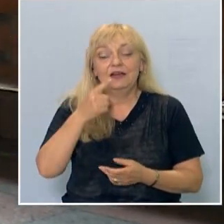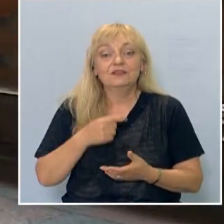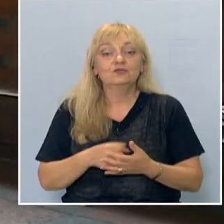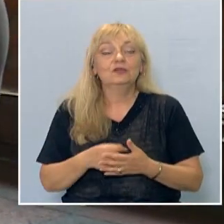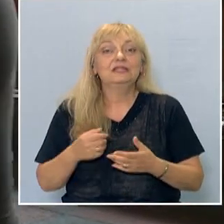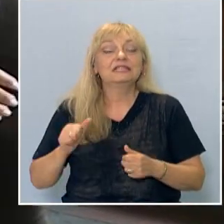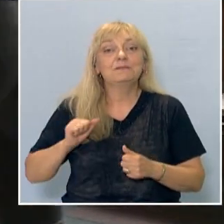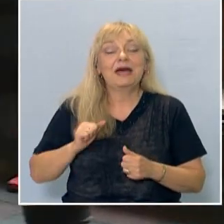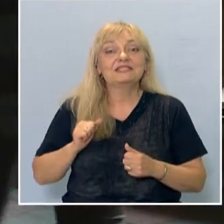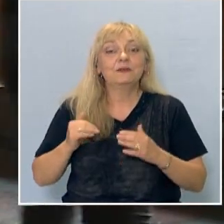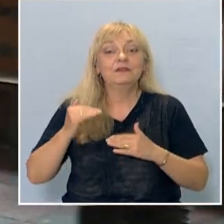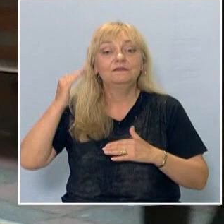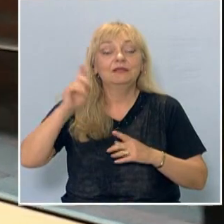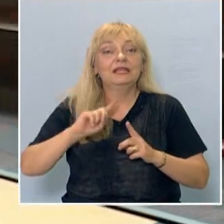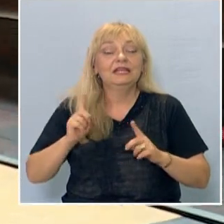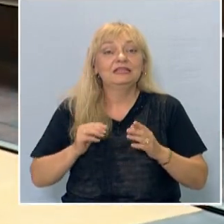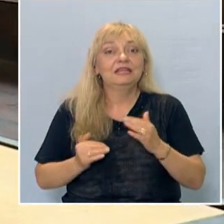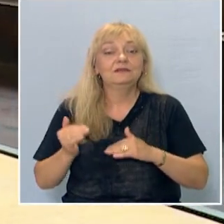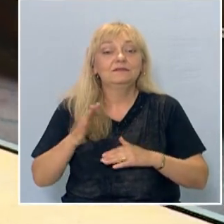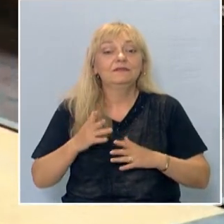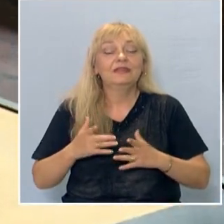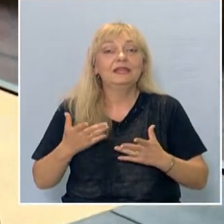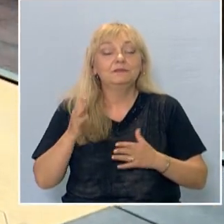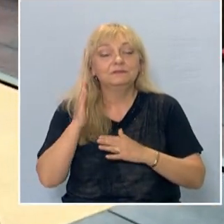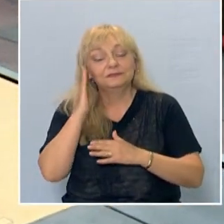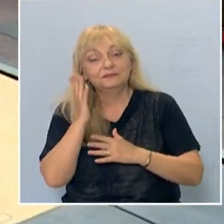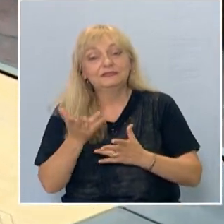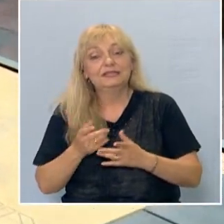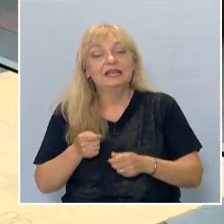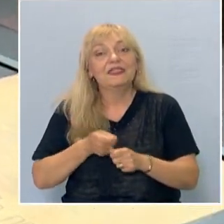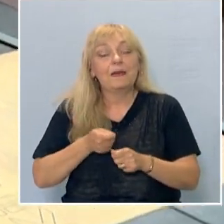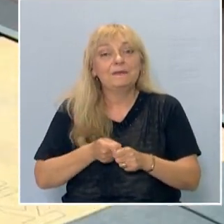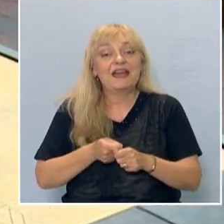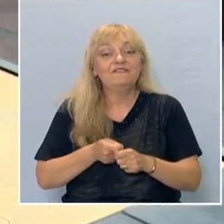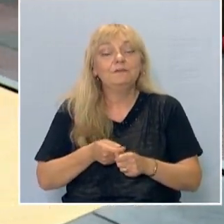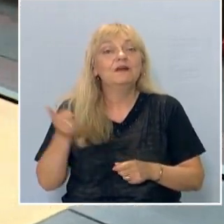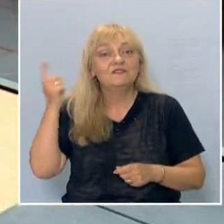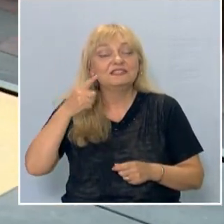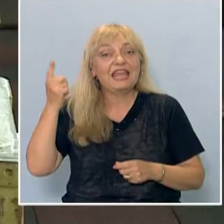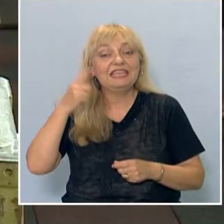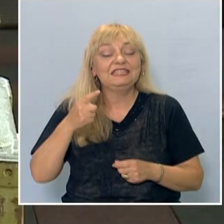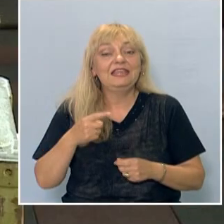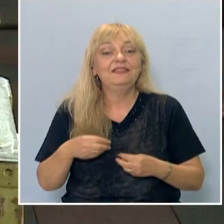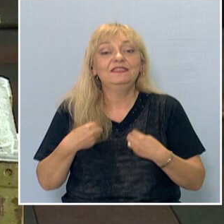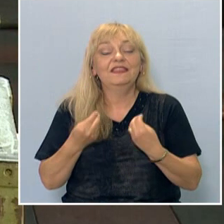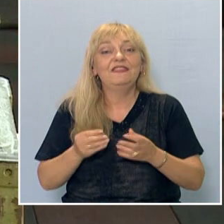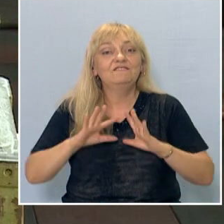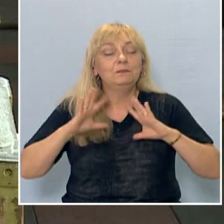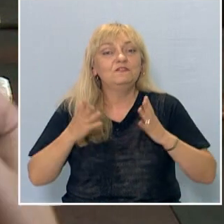да спазваме, да не прекъсваме с спането, да правим всеки ден, да даме всичко от себе